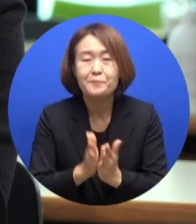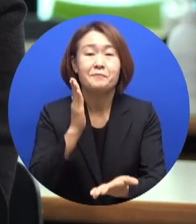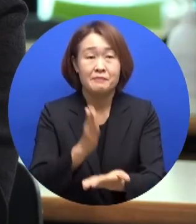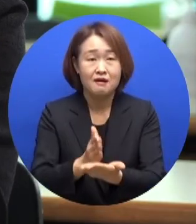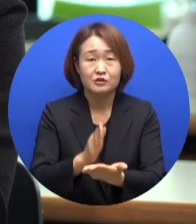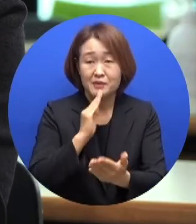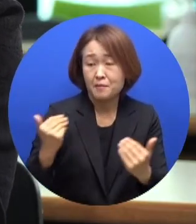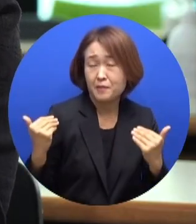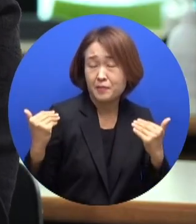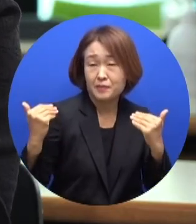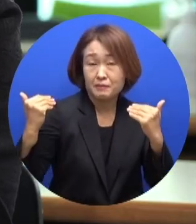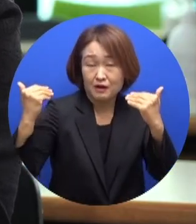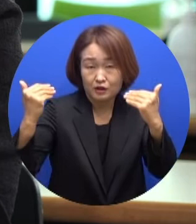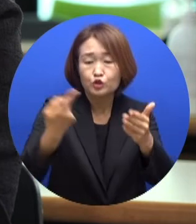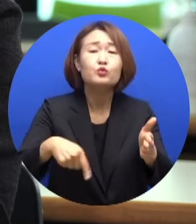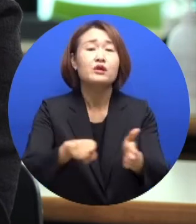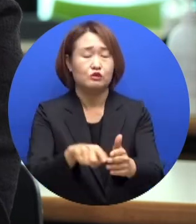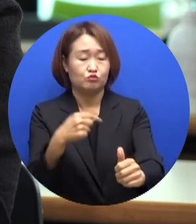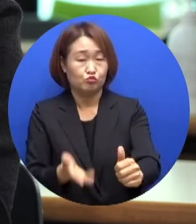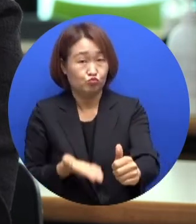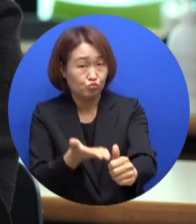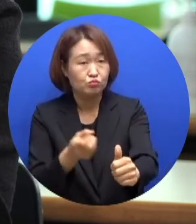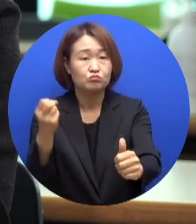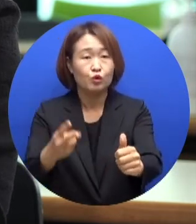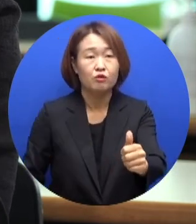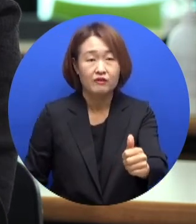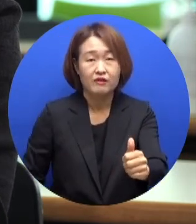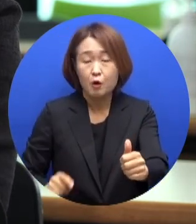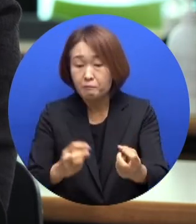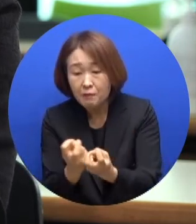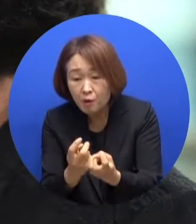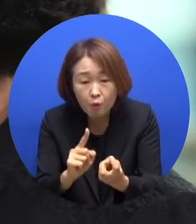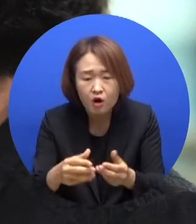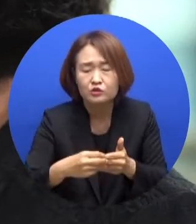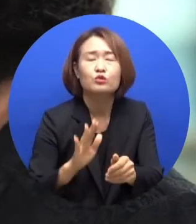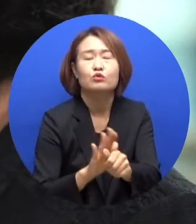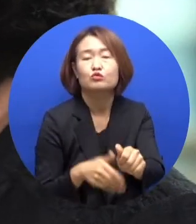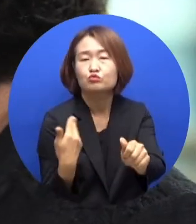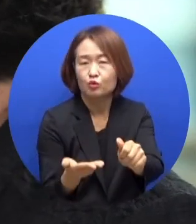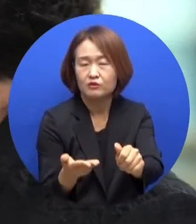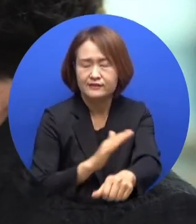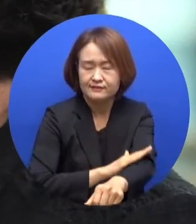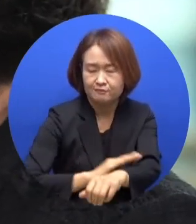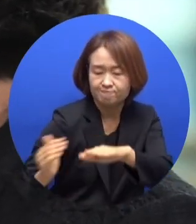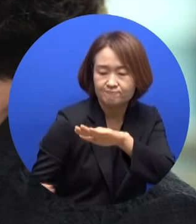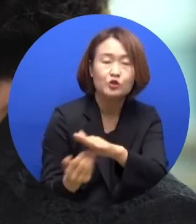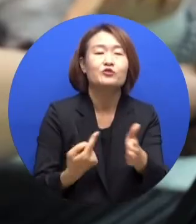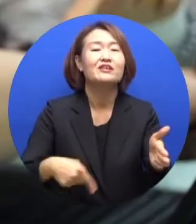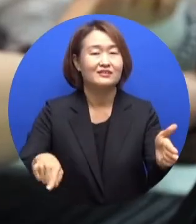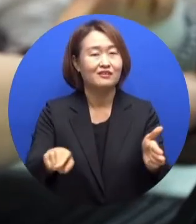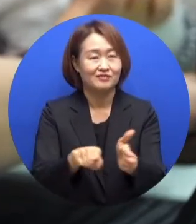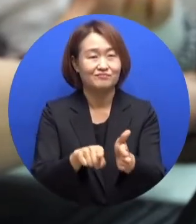않고 성장할 수 있도록 교육하거나 또는 판로를 지원해 주거나 가치를 실현할 수 있도록 하는